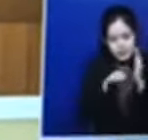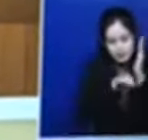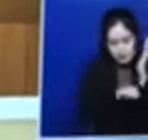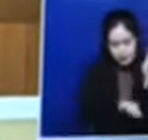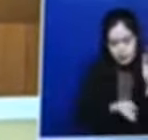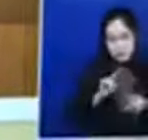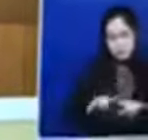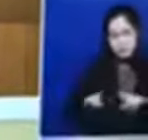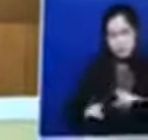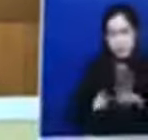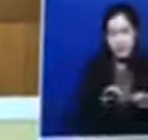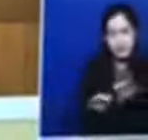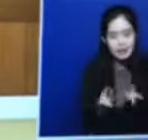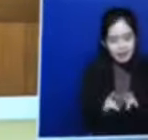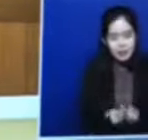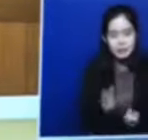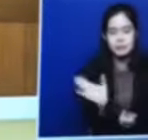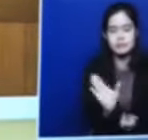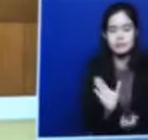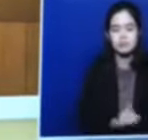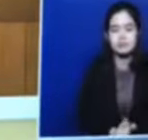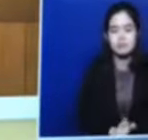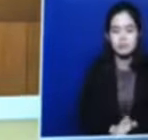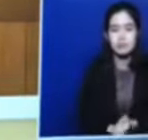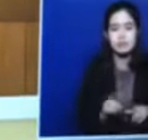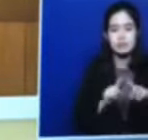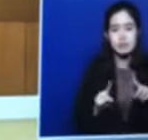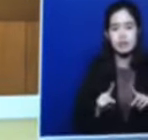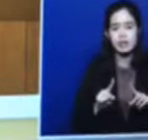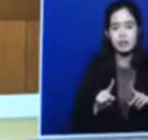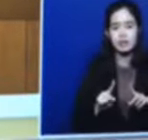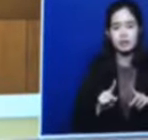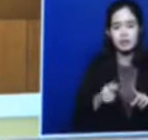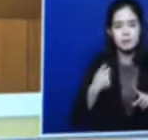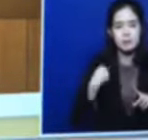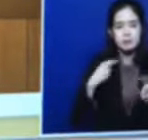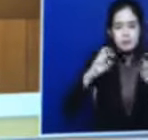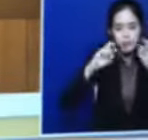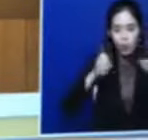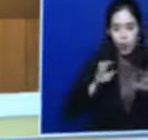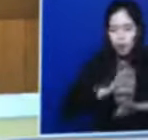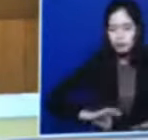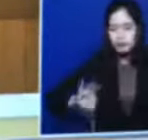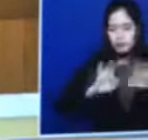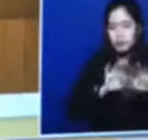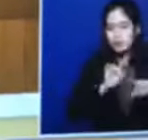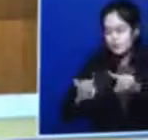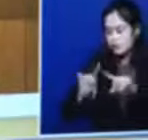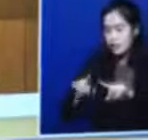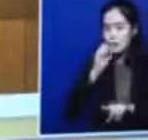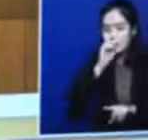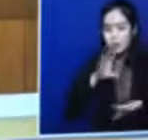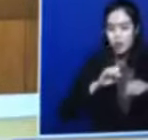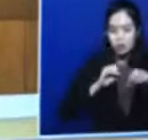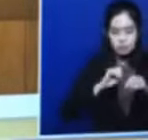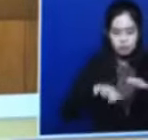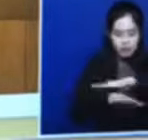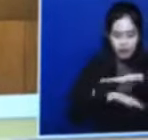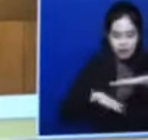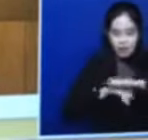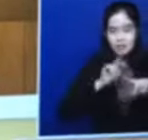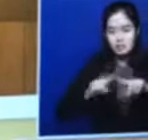ก็ทุกอย่างก็ชัดเจนอยู่แล้วนะครับในมติที่ออกมาในช่วงที่ผ่านมาตอนนี้ก็สุดแล้วแต่ท่านน